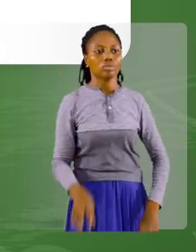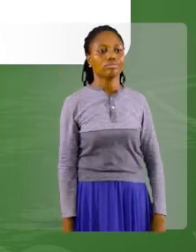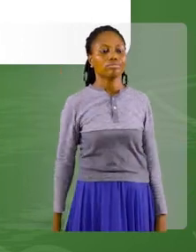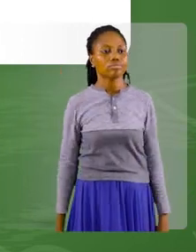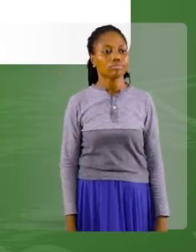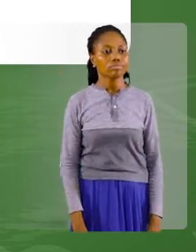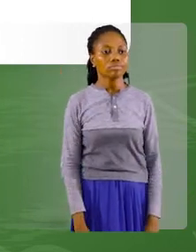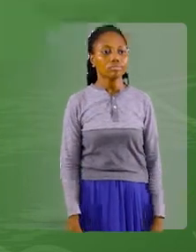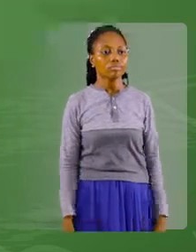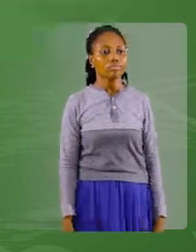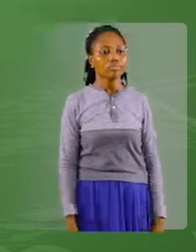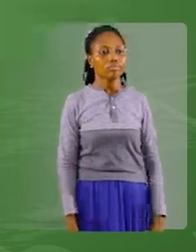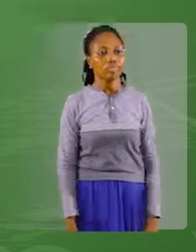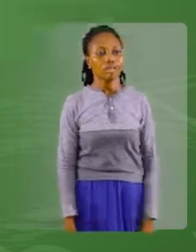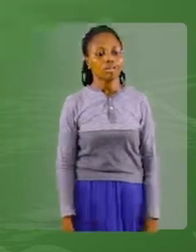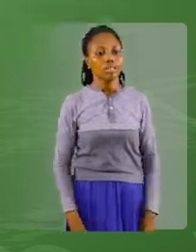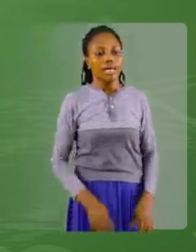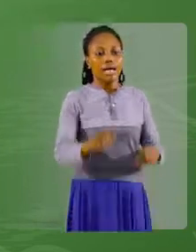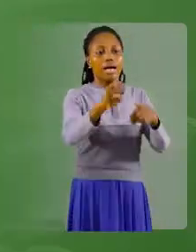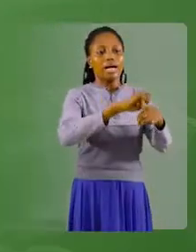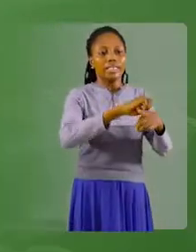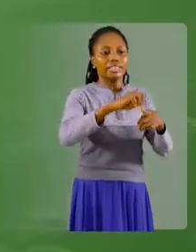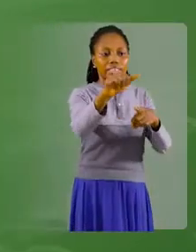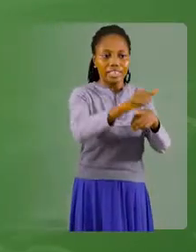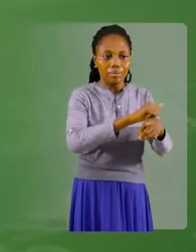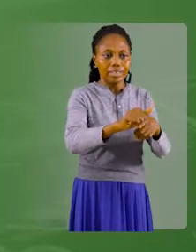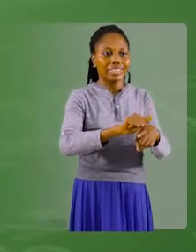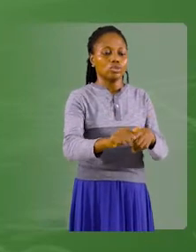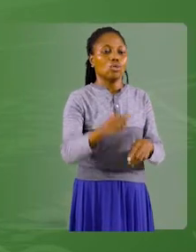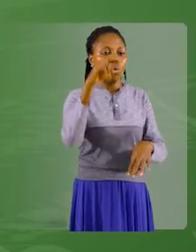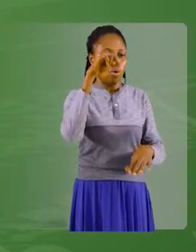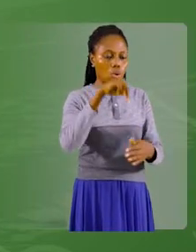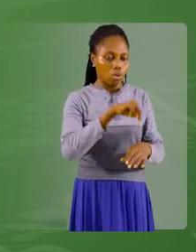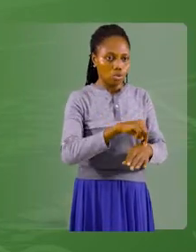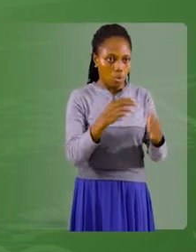0. Nous allons passer à un exercice d'application.